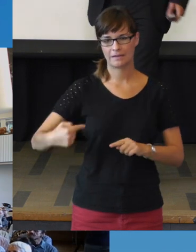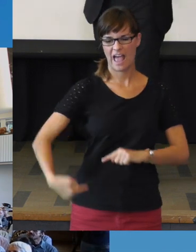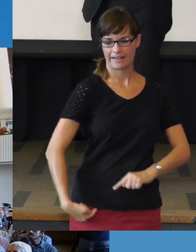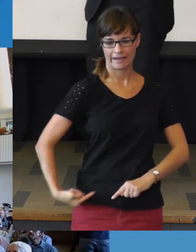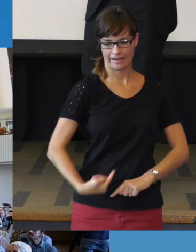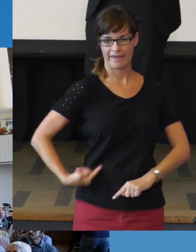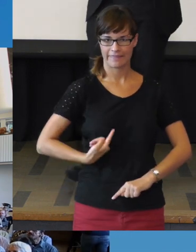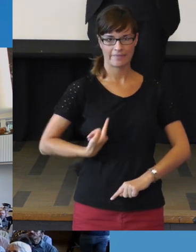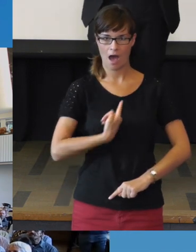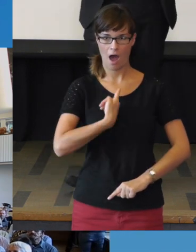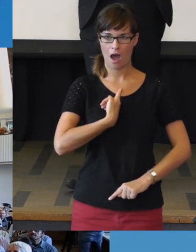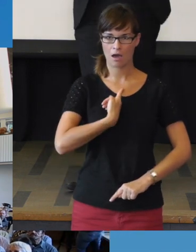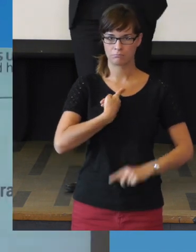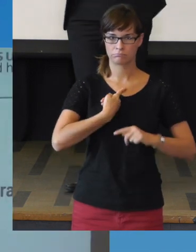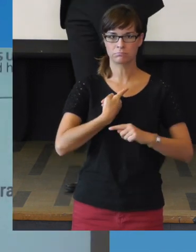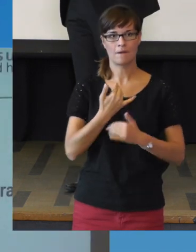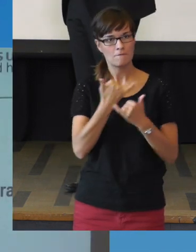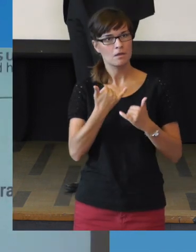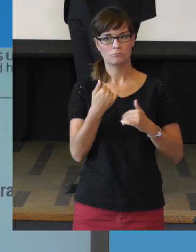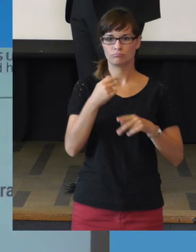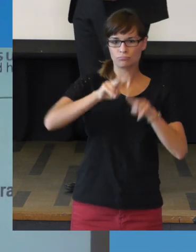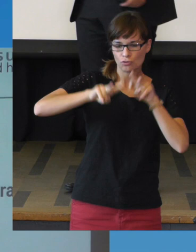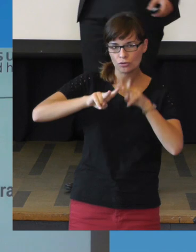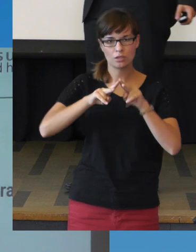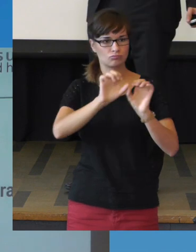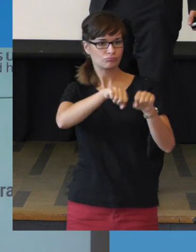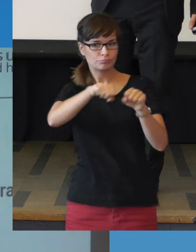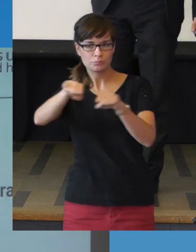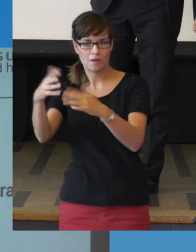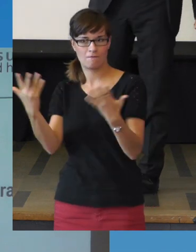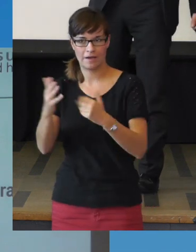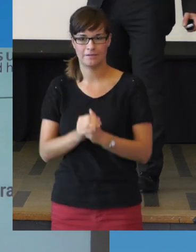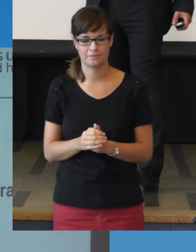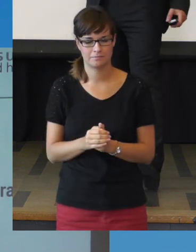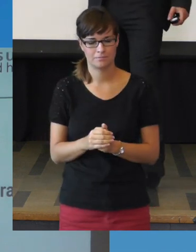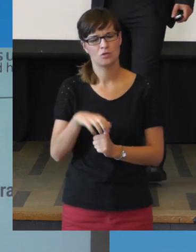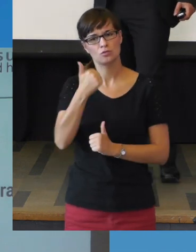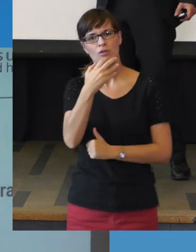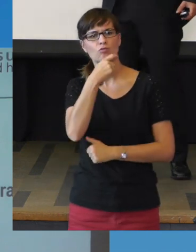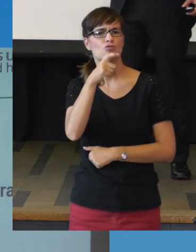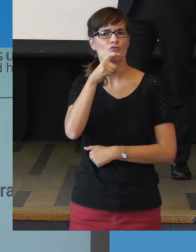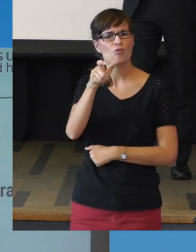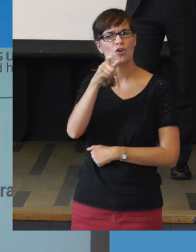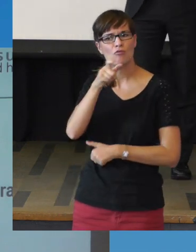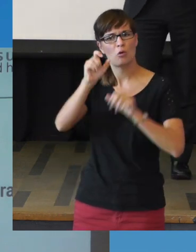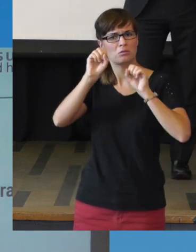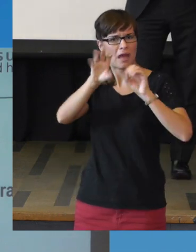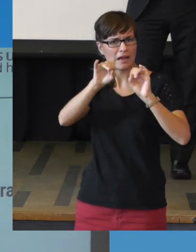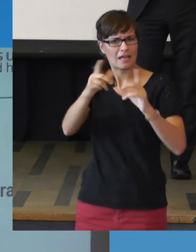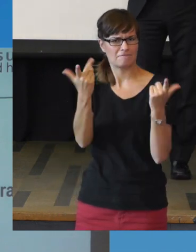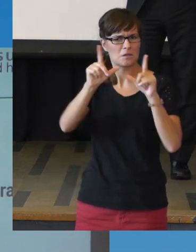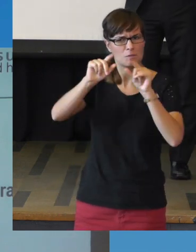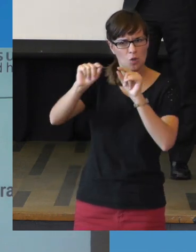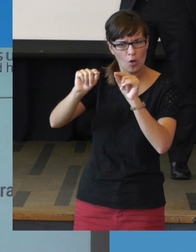Kathetertechnik möglich. Und dazu möchte ich ganz zu Anfang Ihnen so ein paar Begrifflichkeiten nahebringen, was wir heutzutage alles